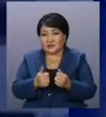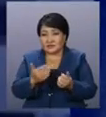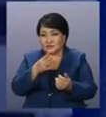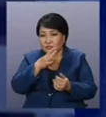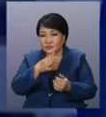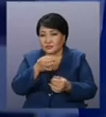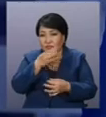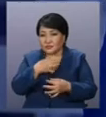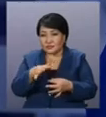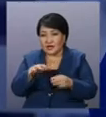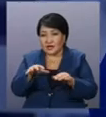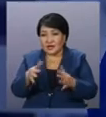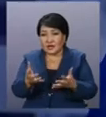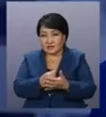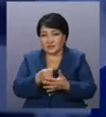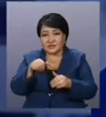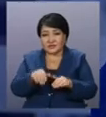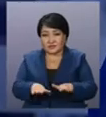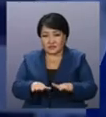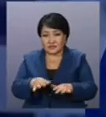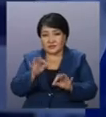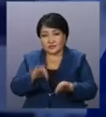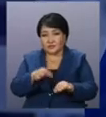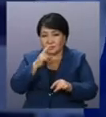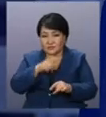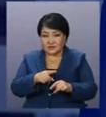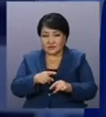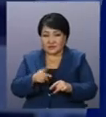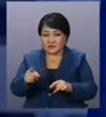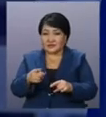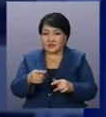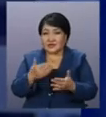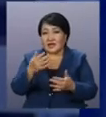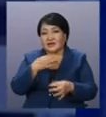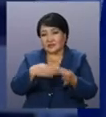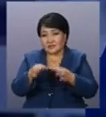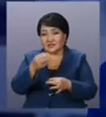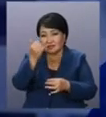шеше аламыз. Дұрыс па, бұрыс па? Артур мырза, сізге үлкен рахмет, әңгімеңізге рахмет, істеріңізге тек сәттілік тілейміз.